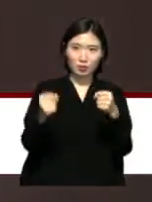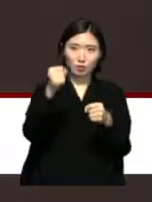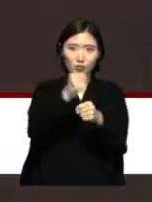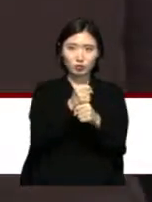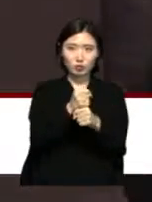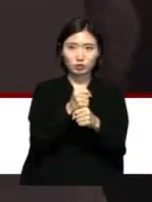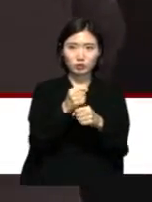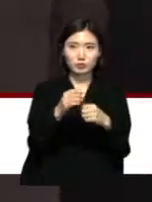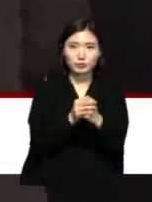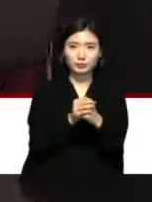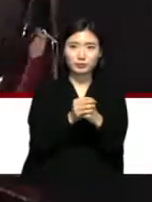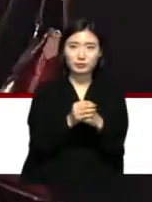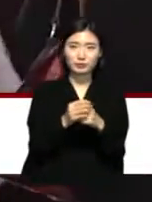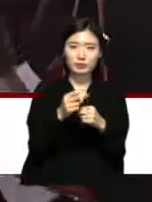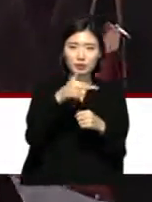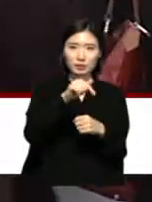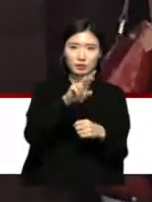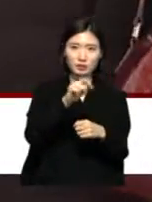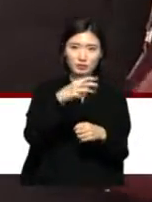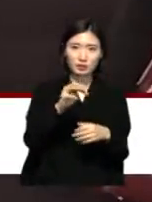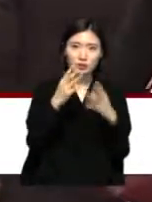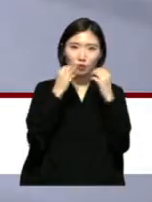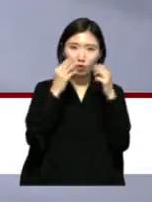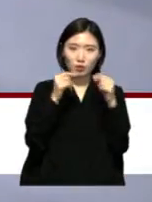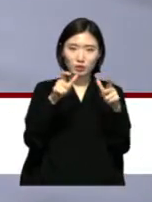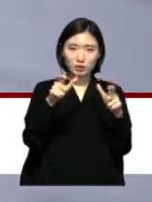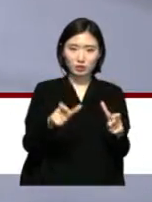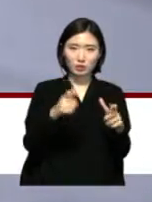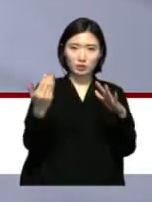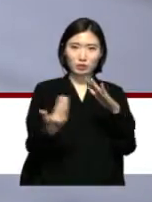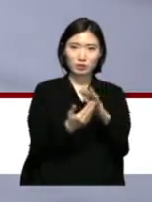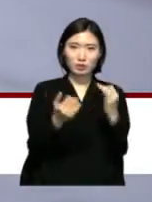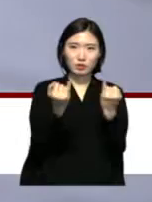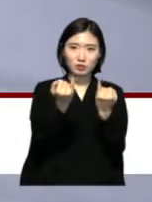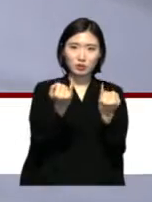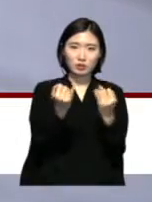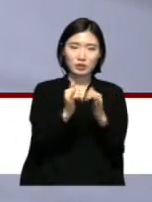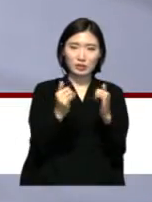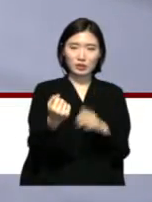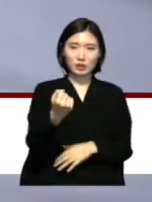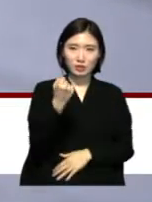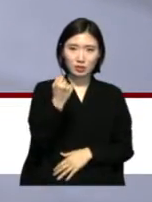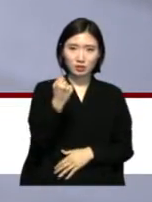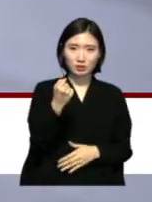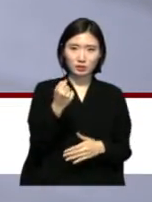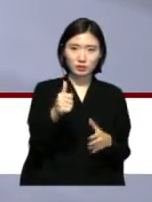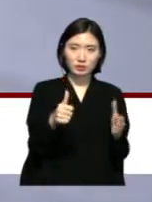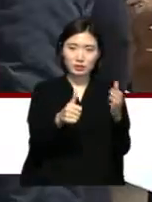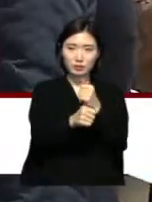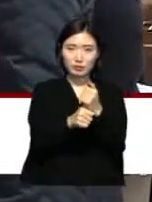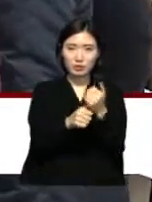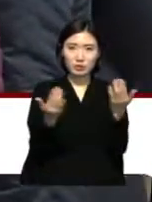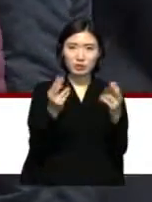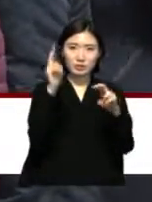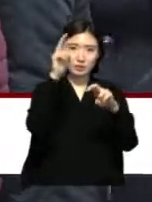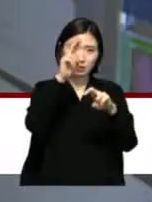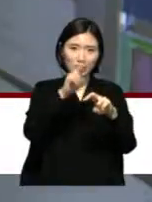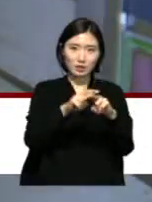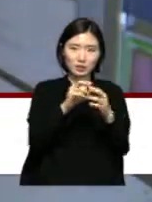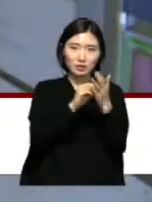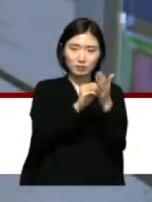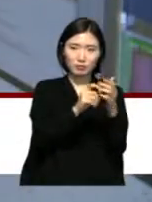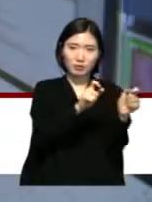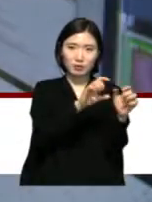문정 비즈밸리와 잠실 국제교류 복합지구 조성에 따른 여성 인력 자원을 발굴해 일자리도 연계할 방침입니다.